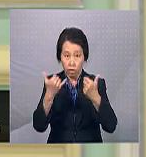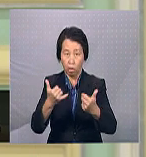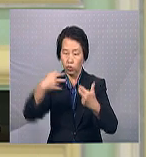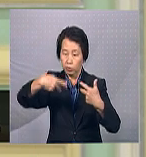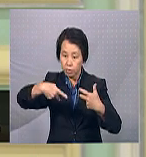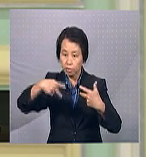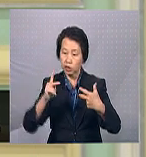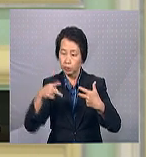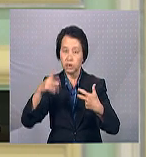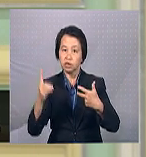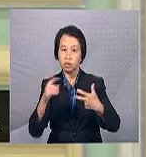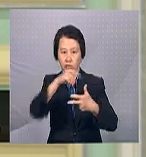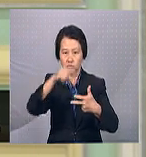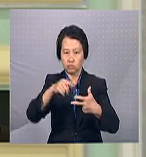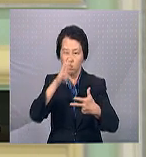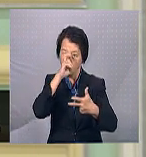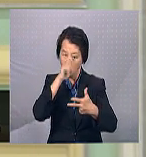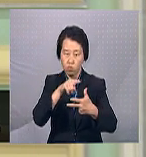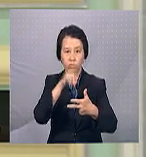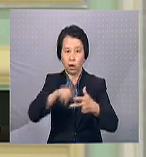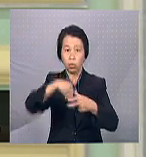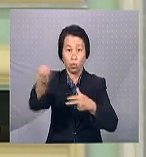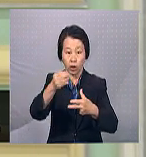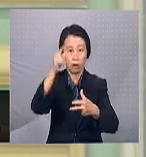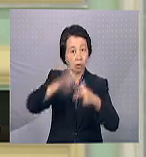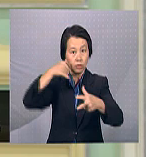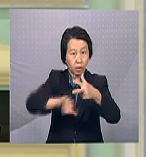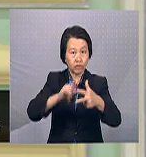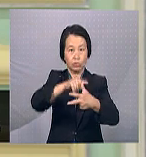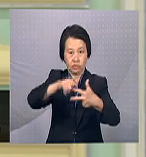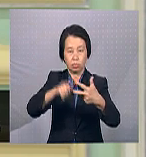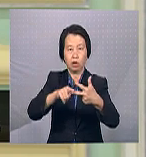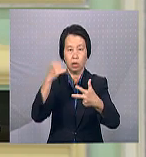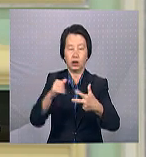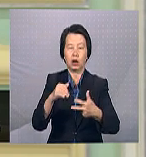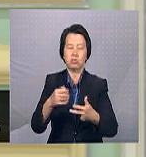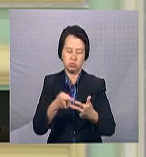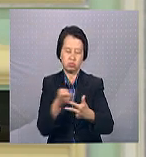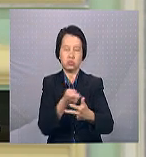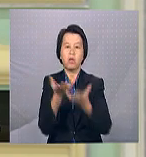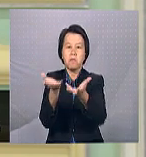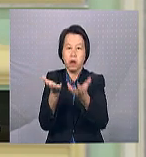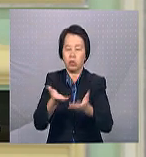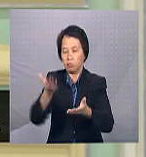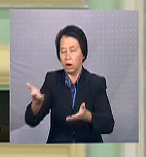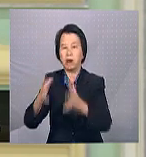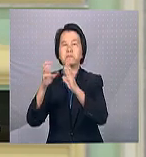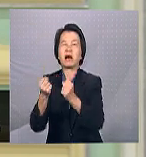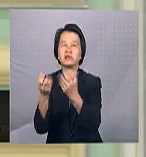basah, ya. Yeah. Tetapi di setiap kawasan tersebut kita mewujudkan pusat, satu